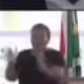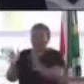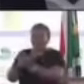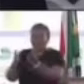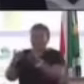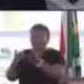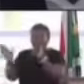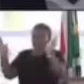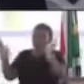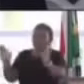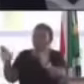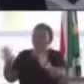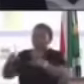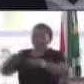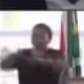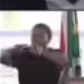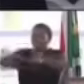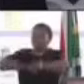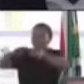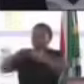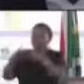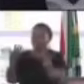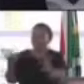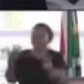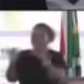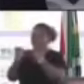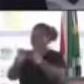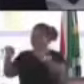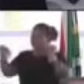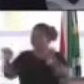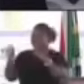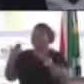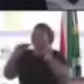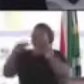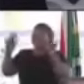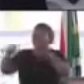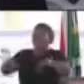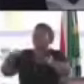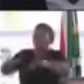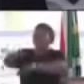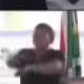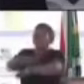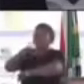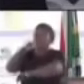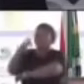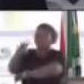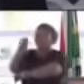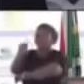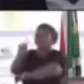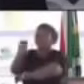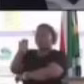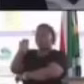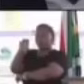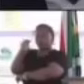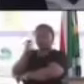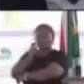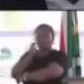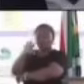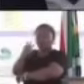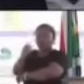zenu. Ngibonge kakhulu indawo yasobonjeni, indawo